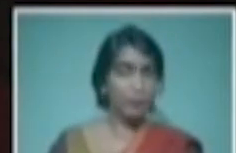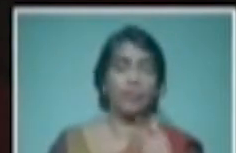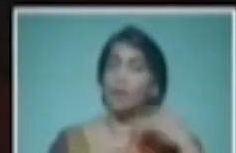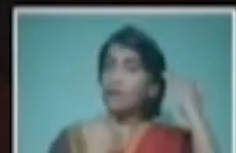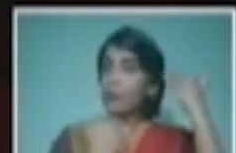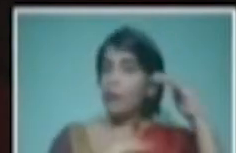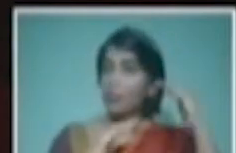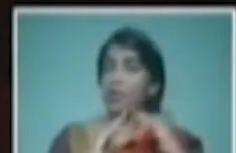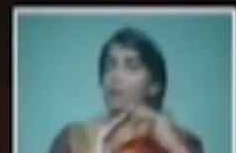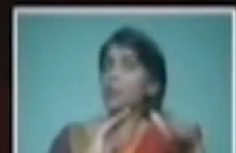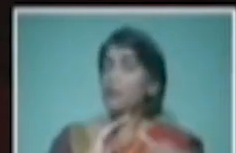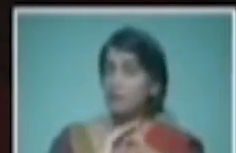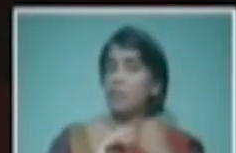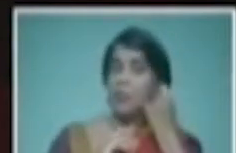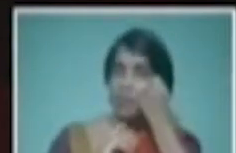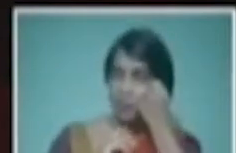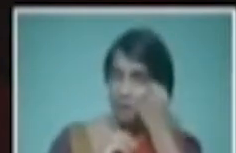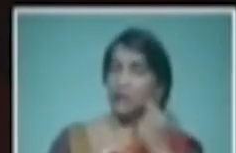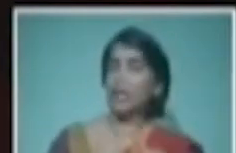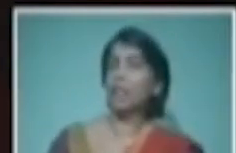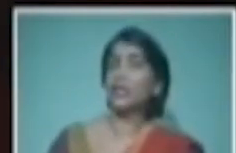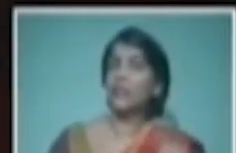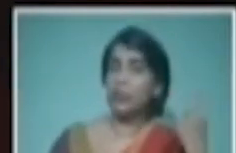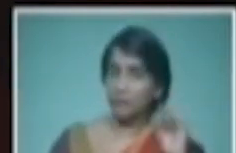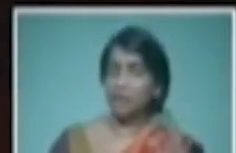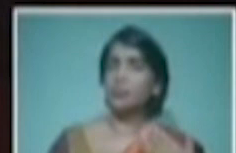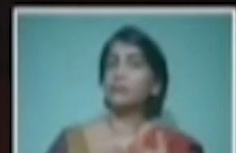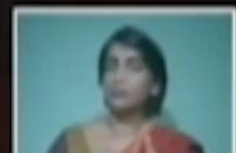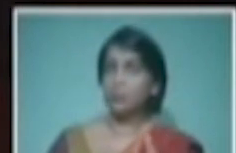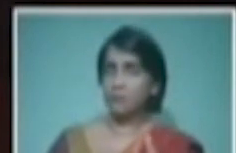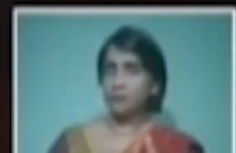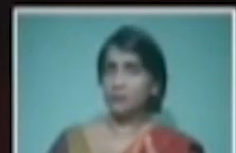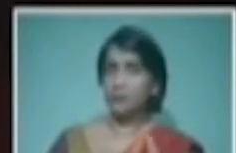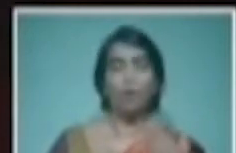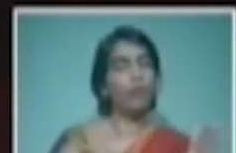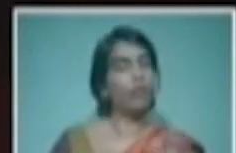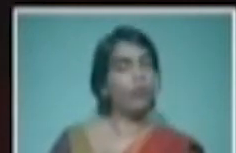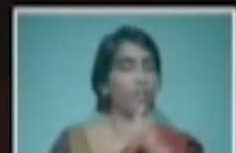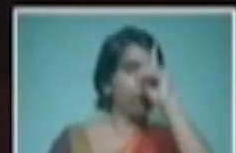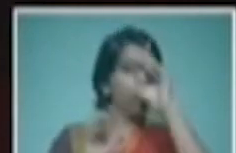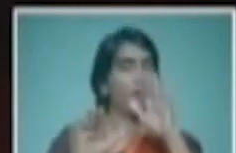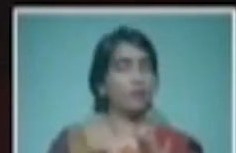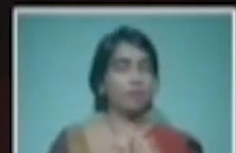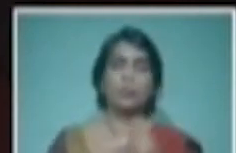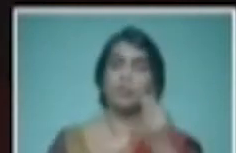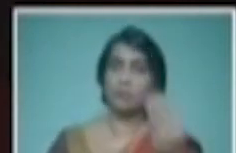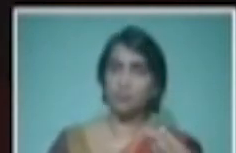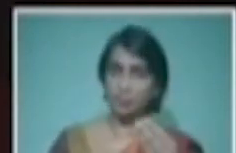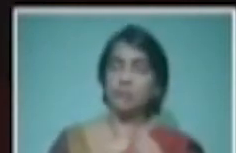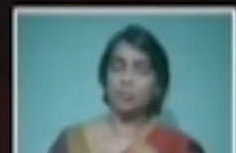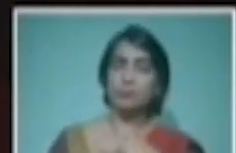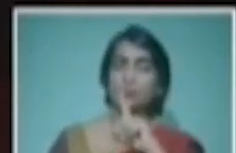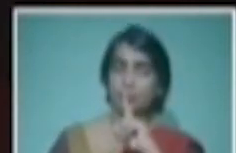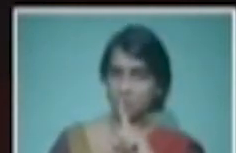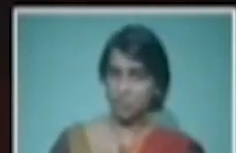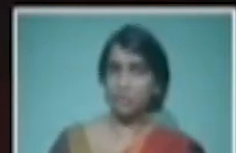අපනායන ගම්මාන සංකල්පයක් මත දිනු කරන්නට අපේ පූර්ණ ආශිර්වාදය ලබා දෙනවා කියන එක මම ප්‍රකාශ